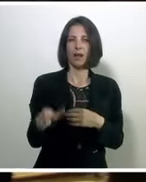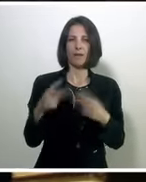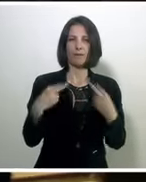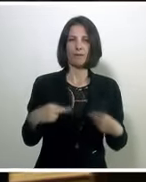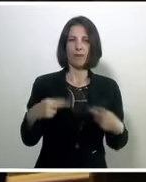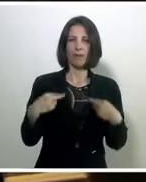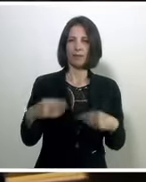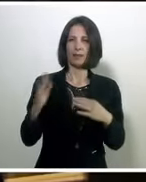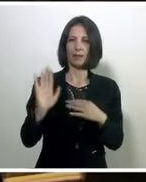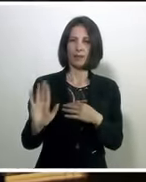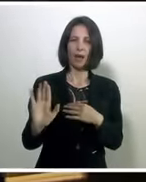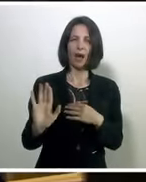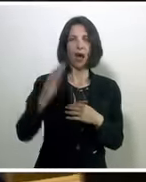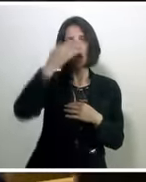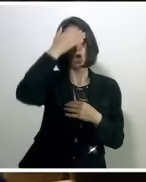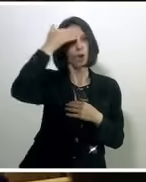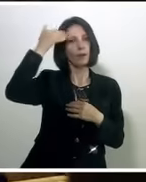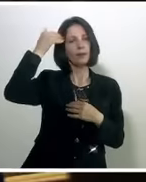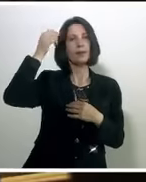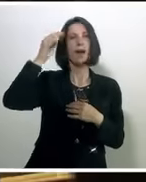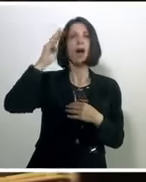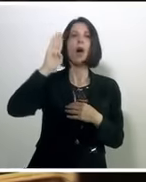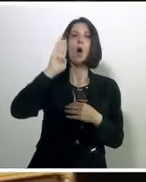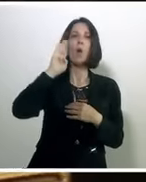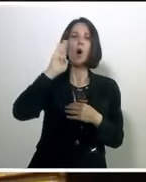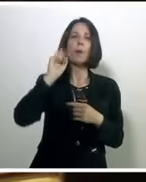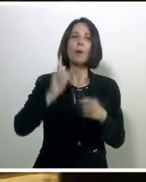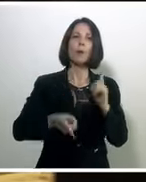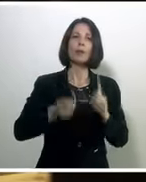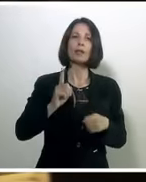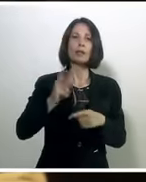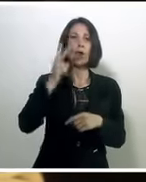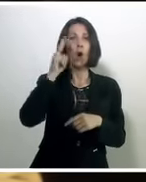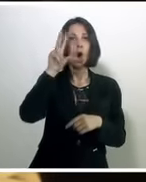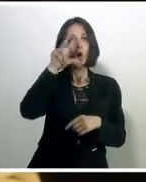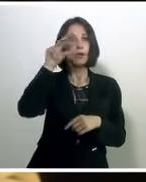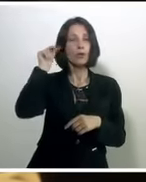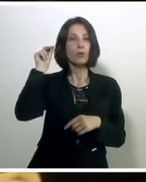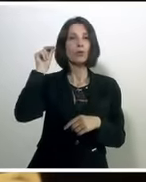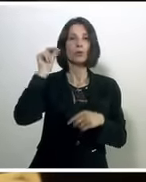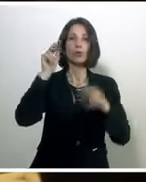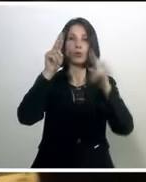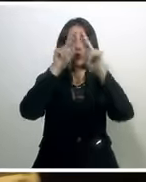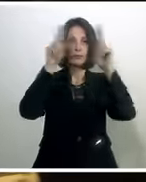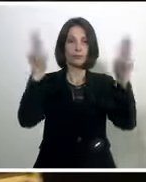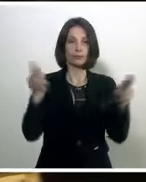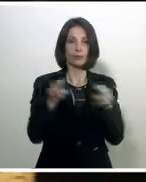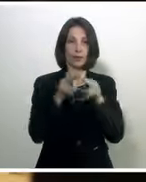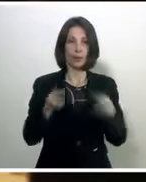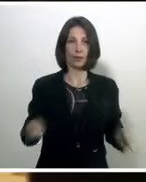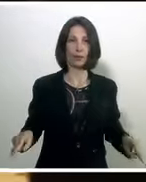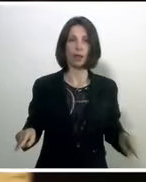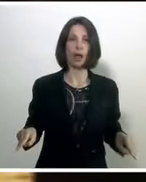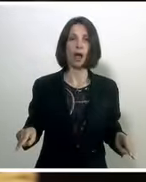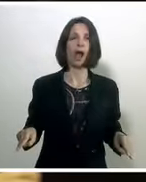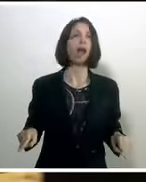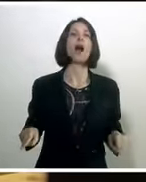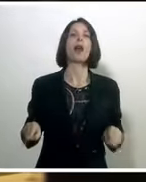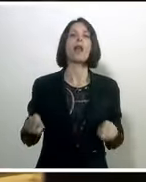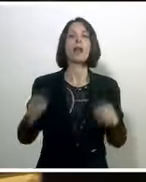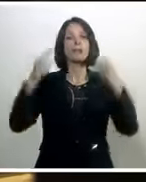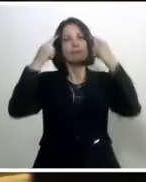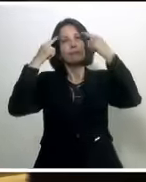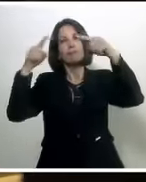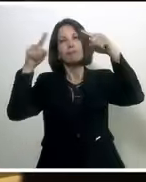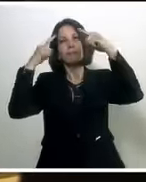Uomo politico riconosciuto in sede internazionale dedotti in discusse di integrità e dedizione al